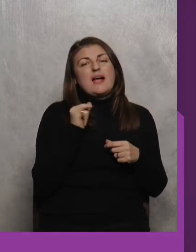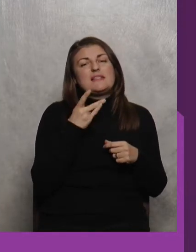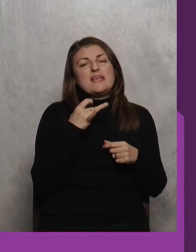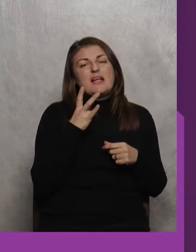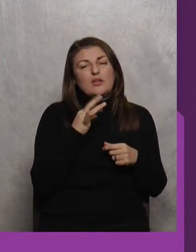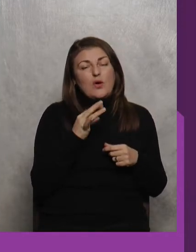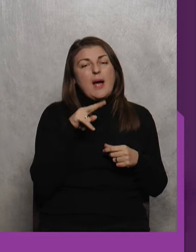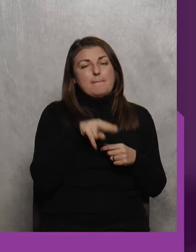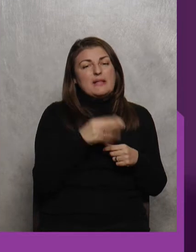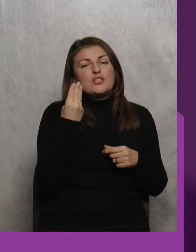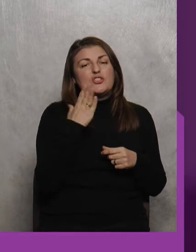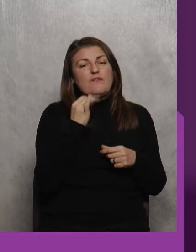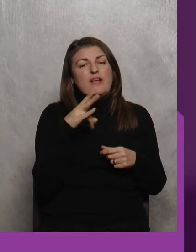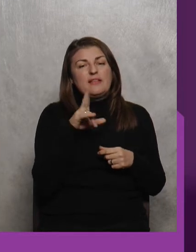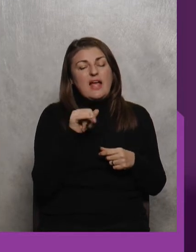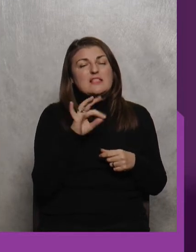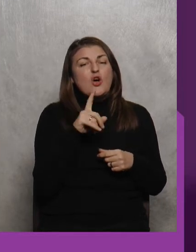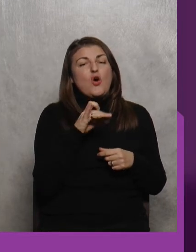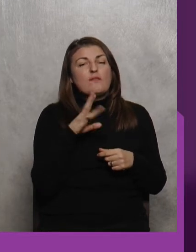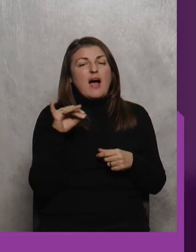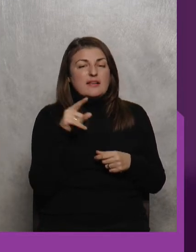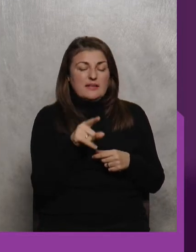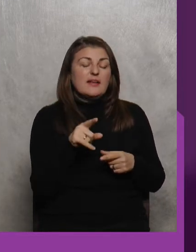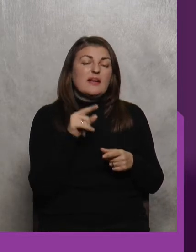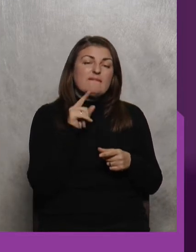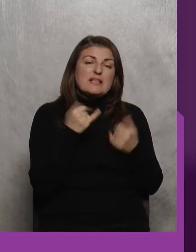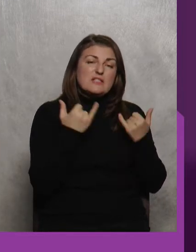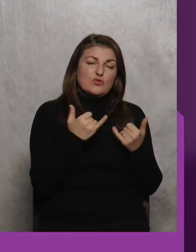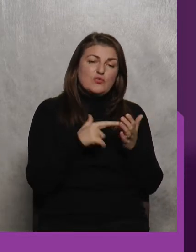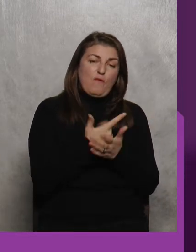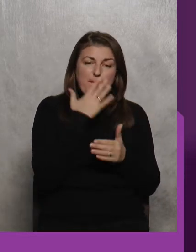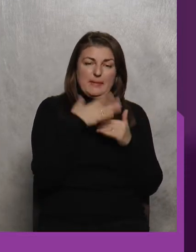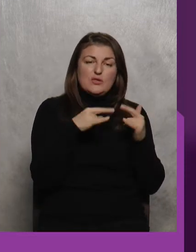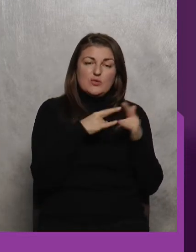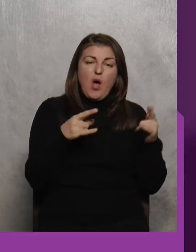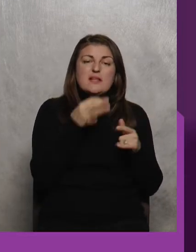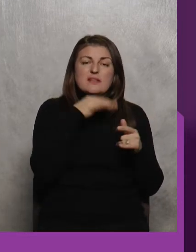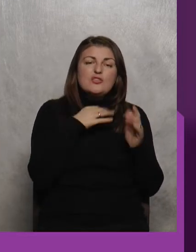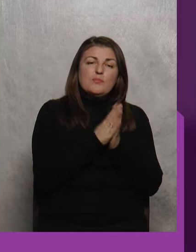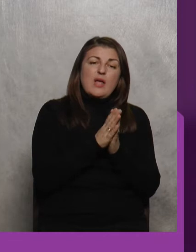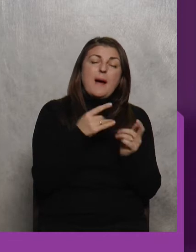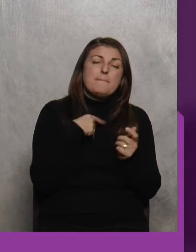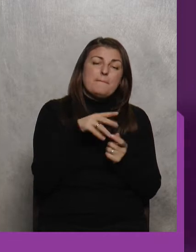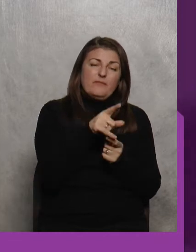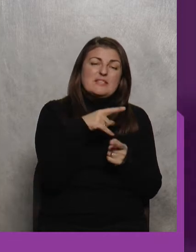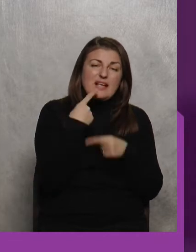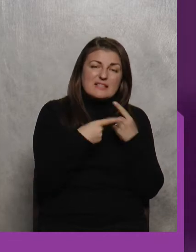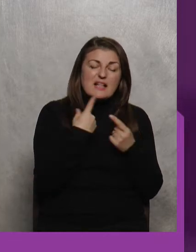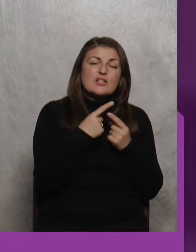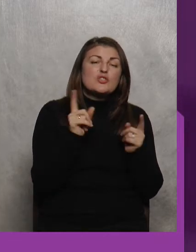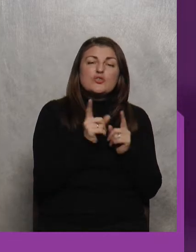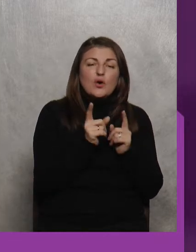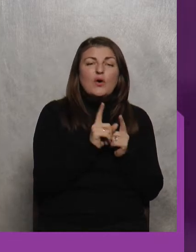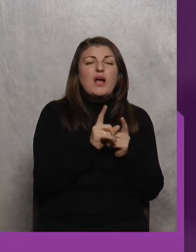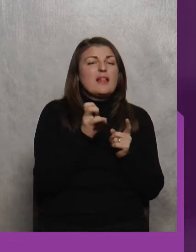Петер Швенда з Хорватії зараз знову біля столу. А скажіть, будь ласка, от ми сказали, ви точніше сказали,